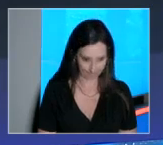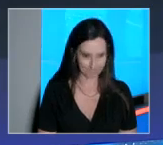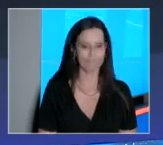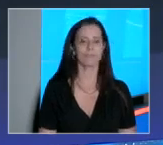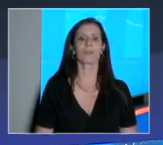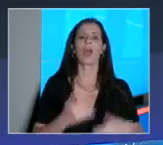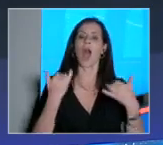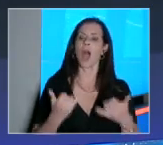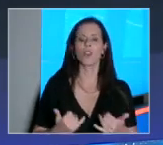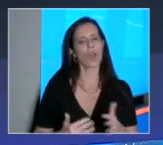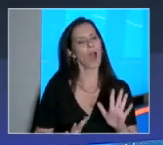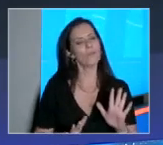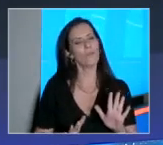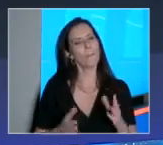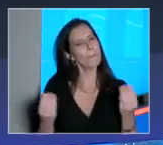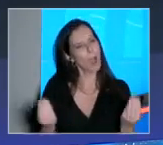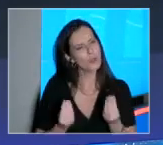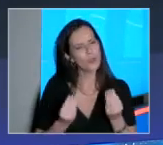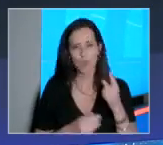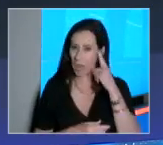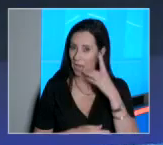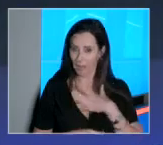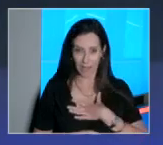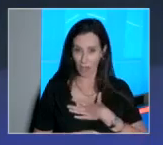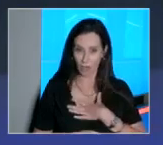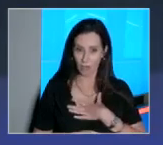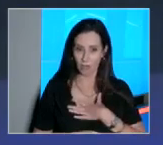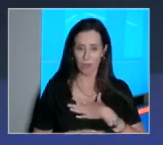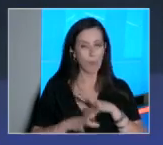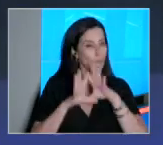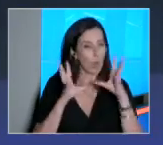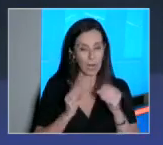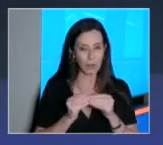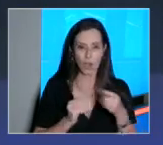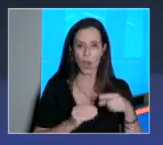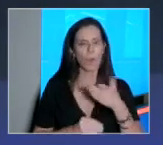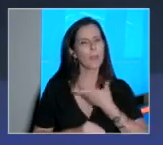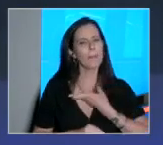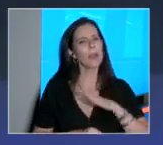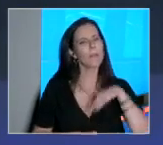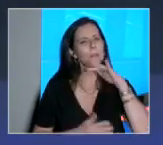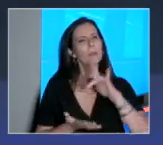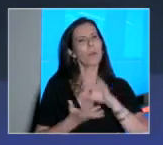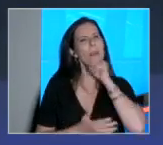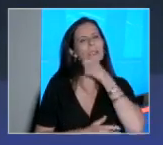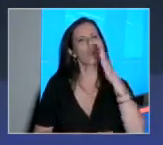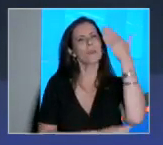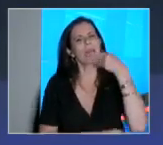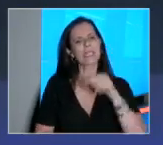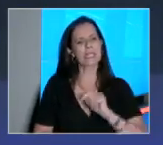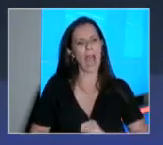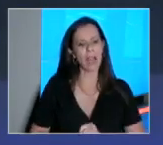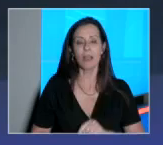שלום, ועכשיו אנחנו הולכים לדבר על חלק שלדעתנו, באופן כללי כולנו, לא מקבל מספיק מקום בהיסטוריה של מדינת